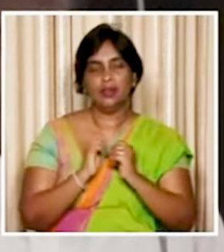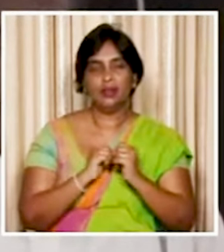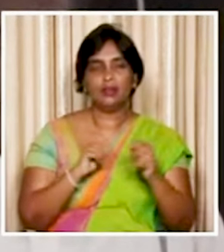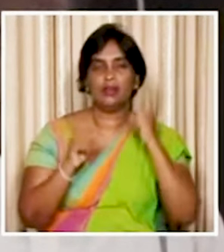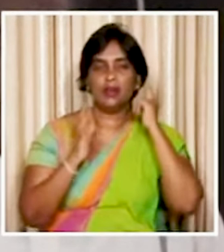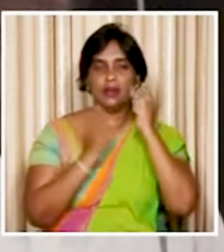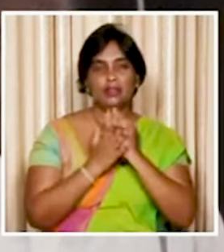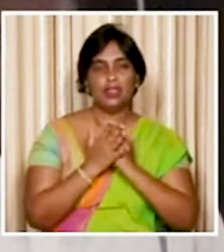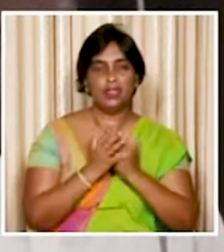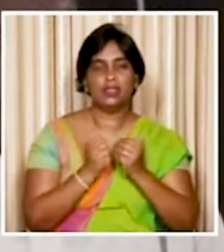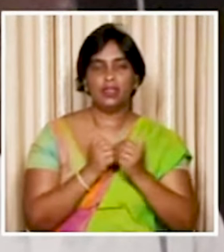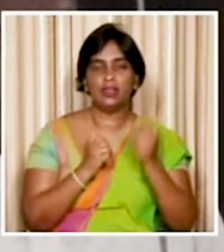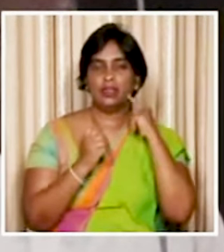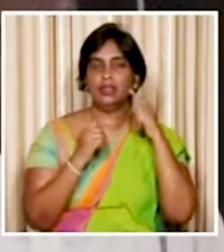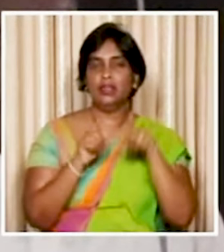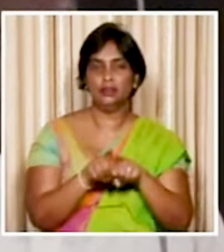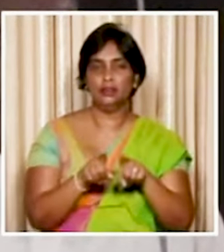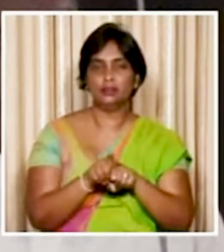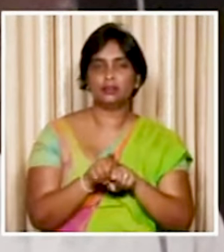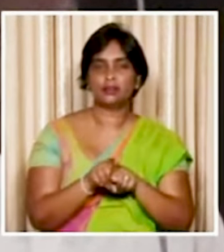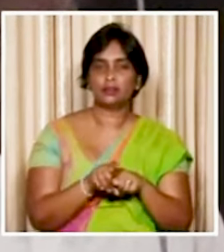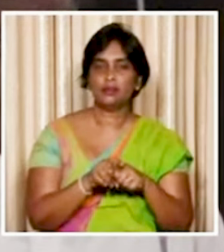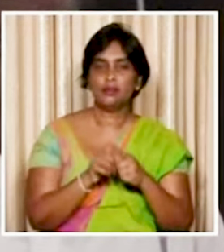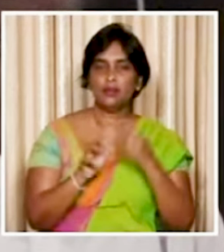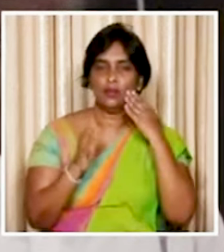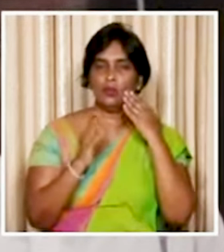மாத்திரமல்ல, தற்பொழுது